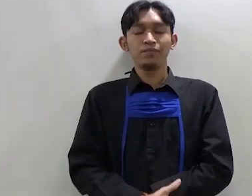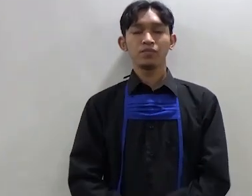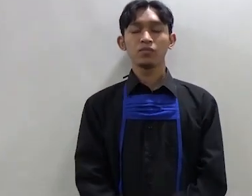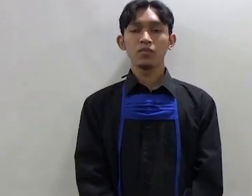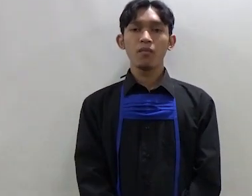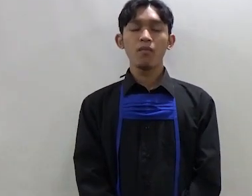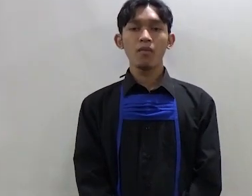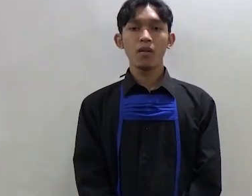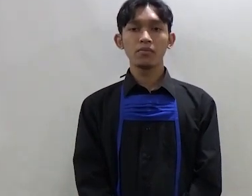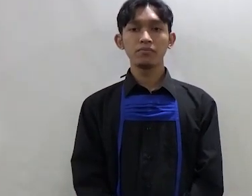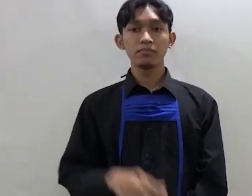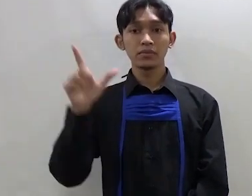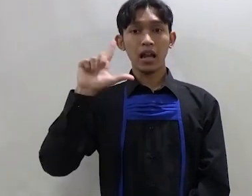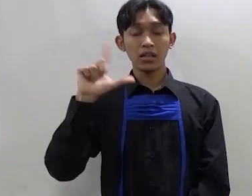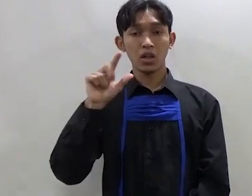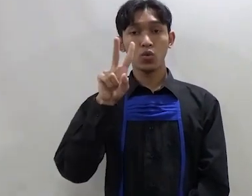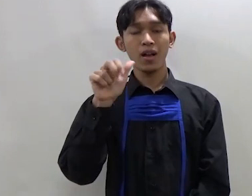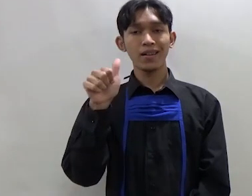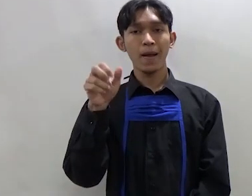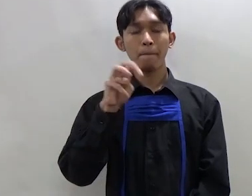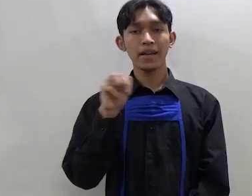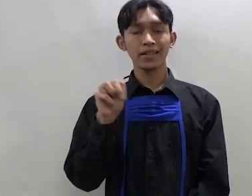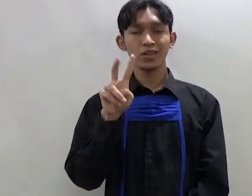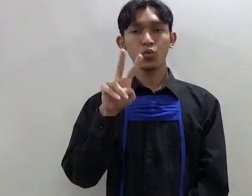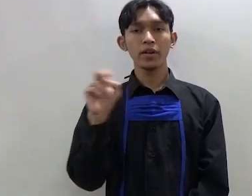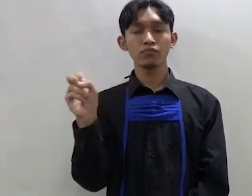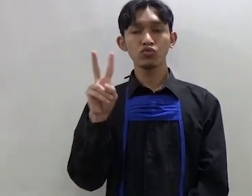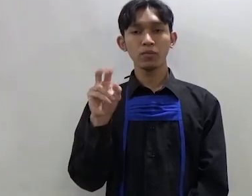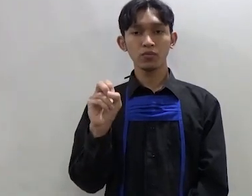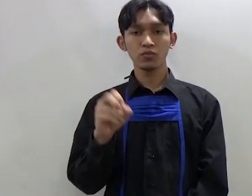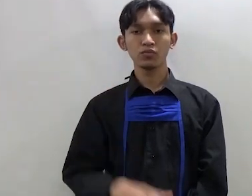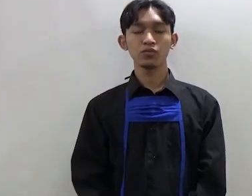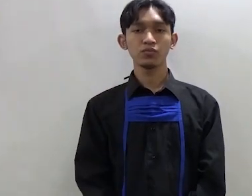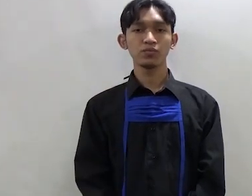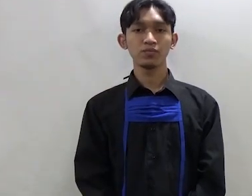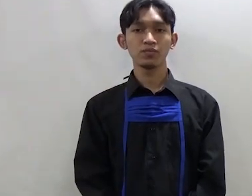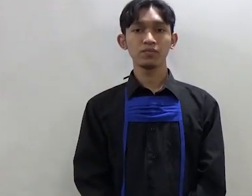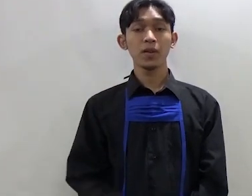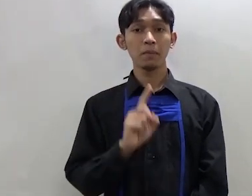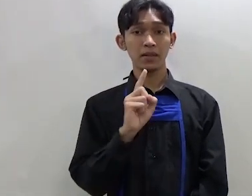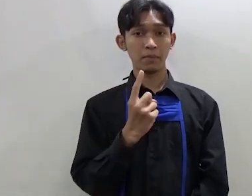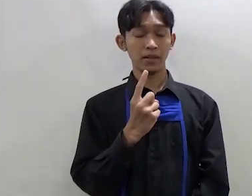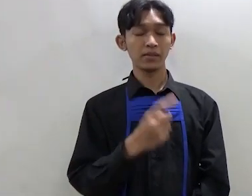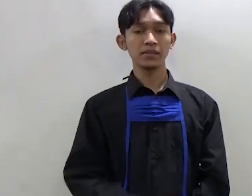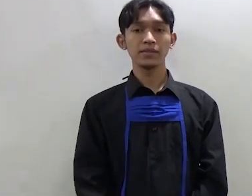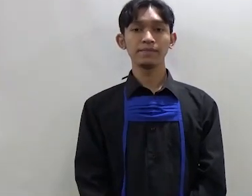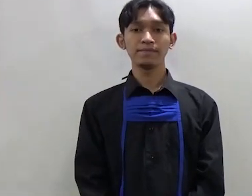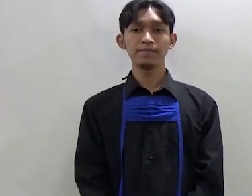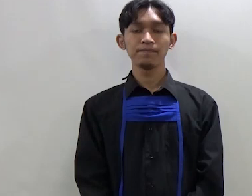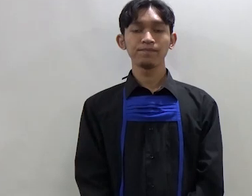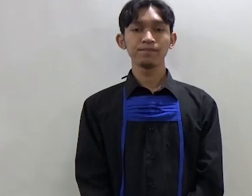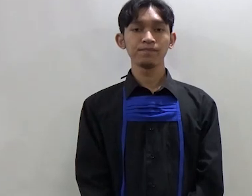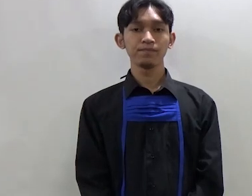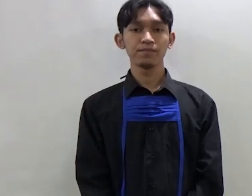1.177 orang rawat jalan dan atau selesai pengawasan, dan C.